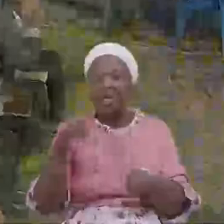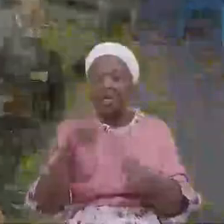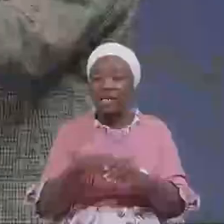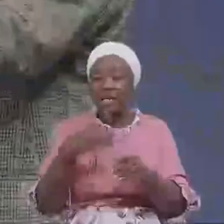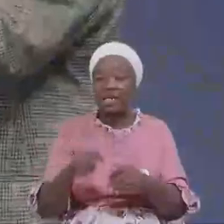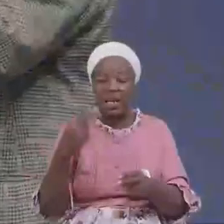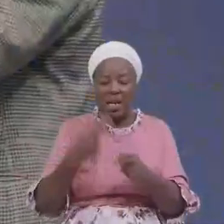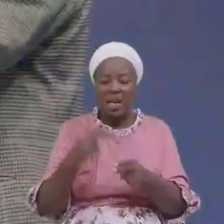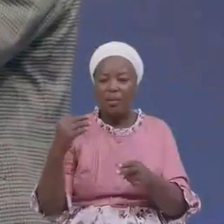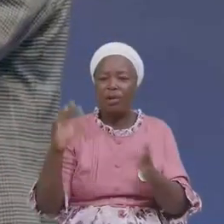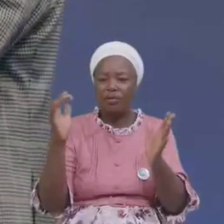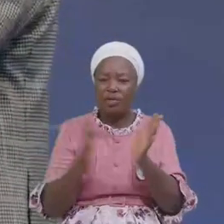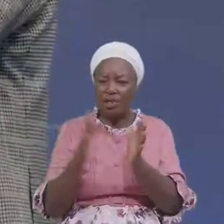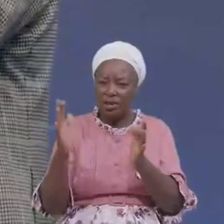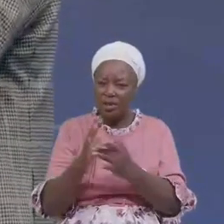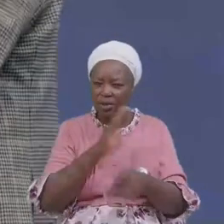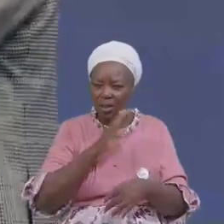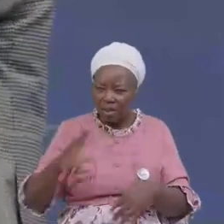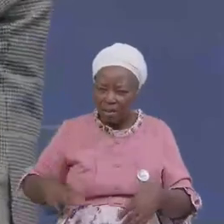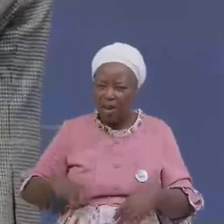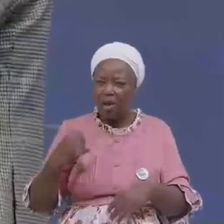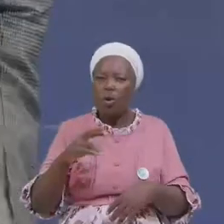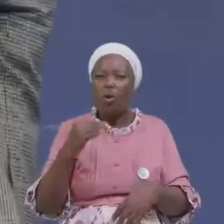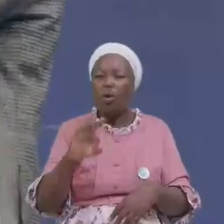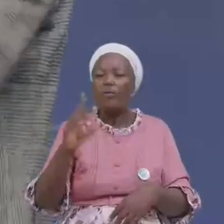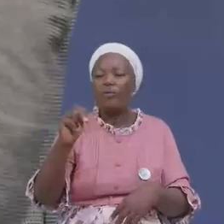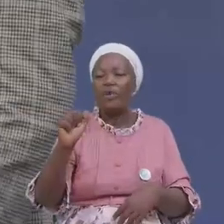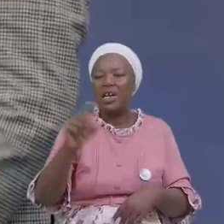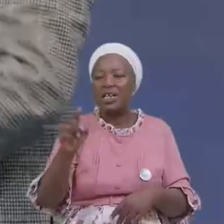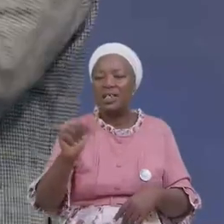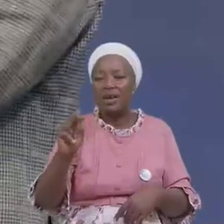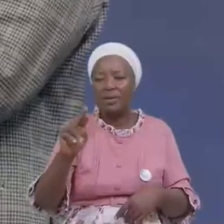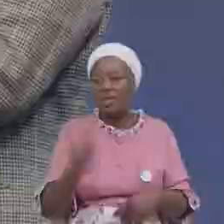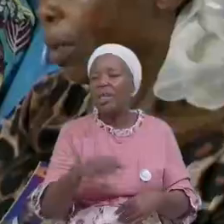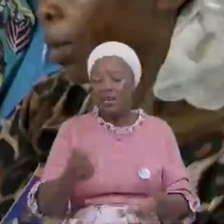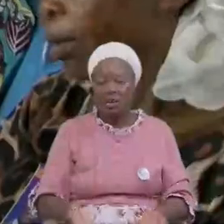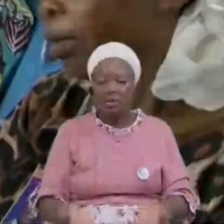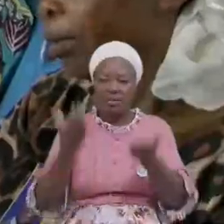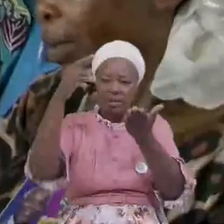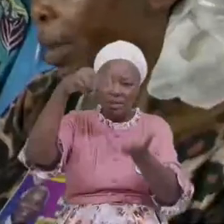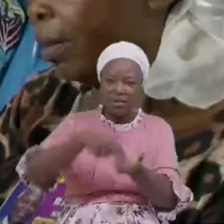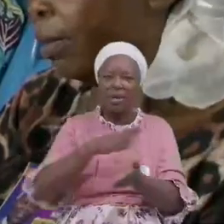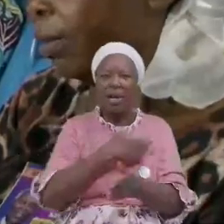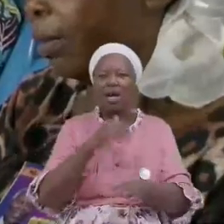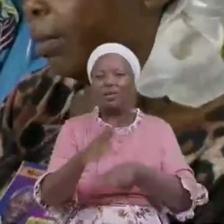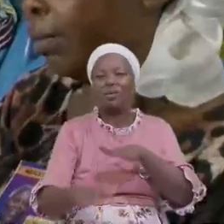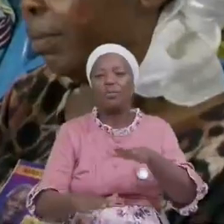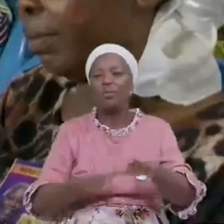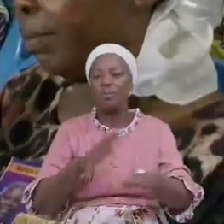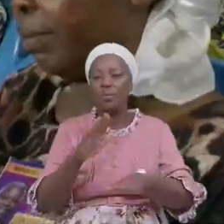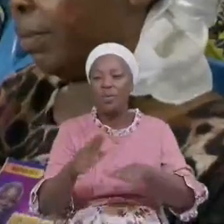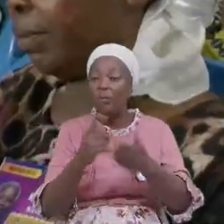Au nom de Jésus-Christ de Nazareth, lève-toi et marche. Qu'est-ce qui est